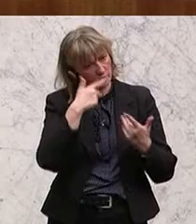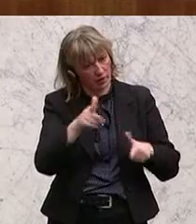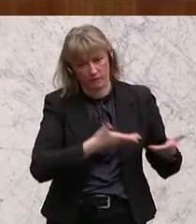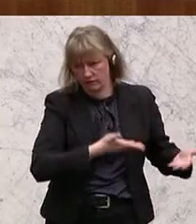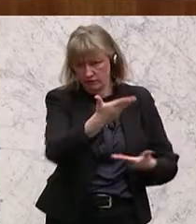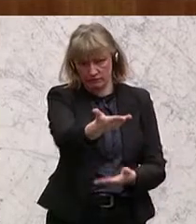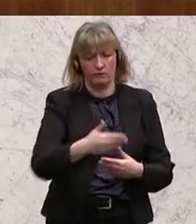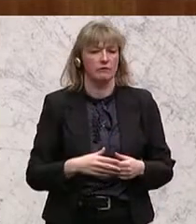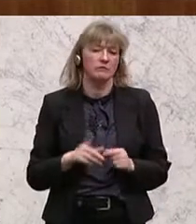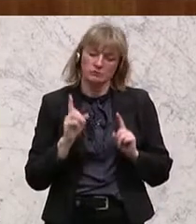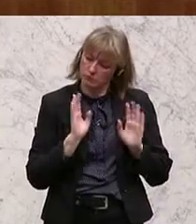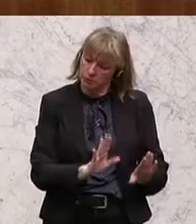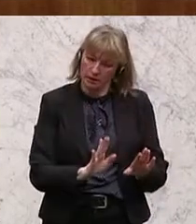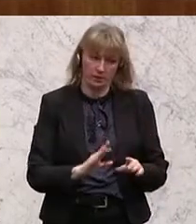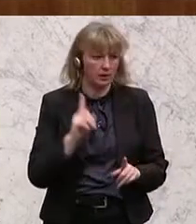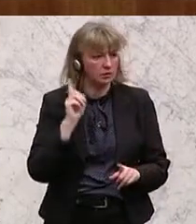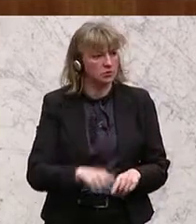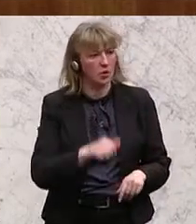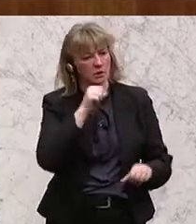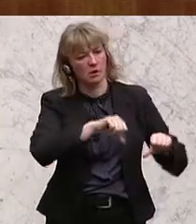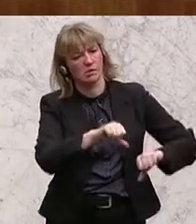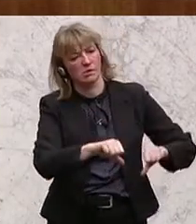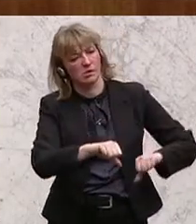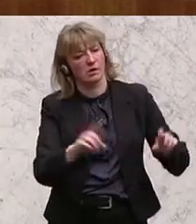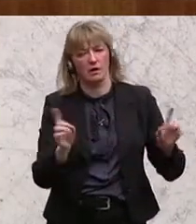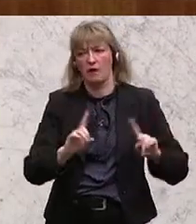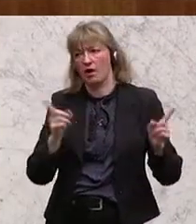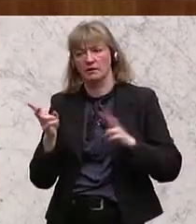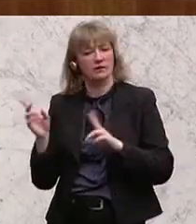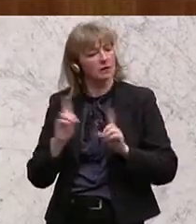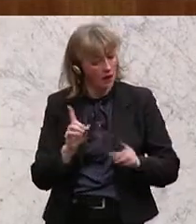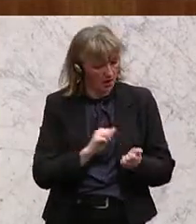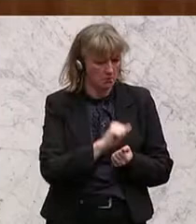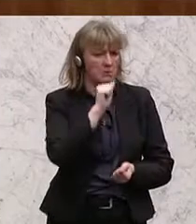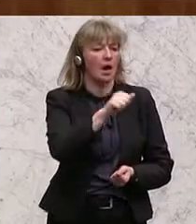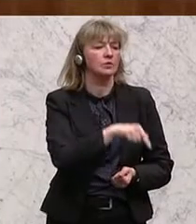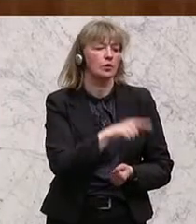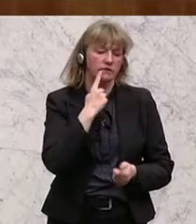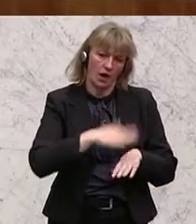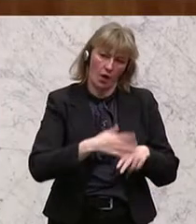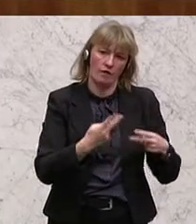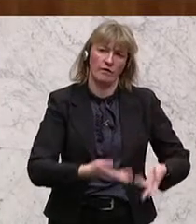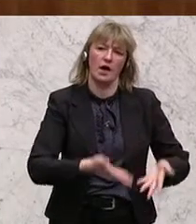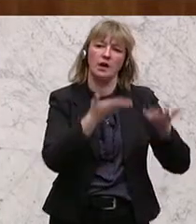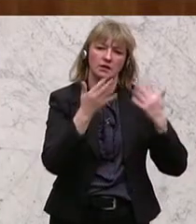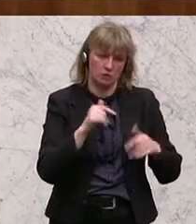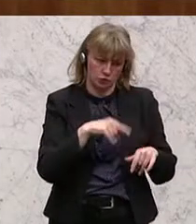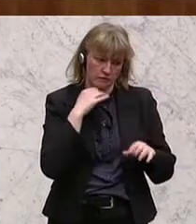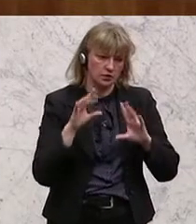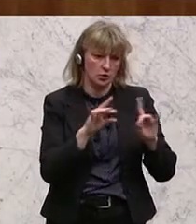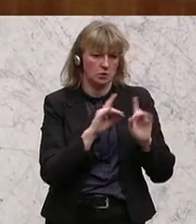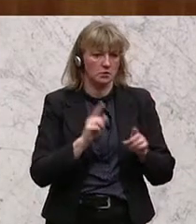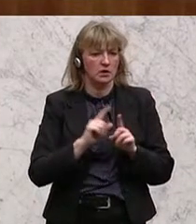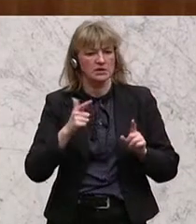weiterhin Gültigkeit hat und nicht abgewertet wird. Wir wollen den gegenteiligen Weg gehen, die Matura wieder aufwerten. Da gibt es viel zu tun im